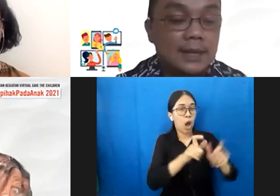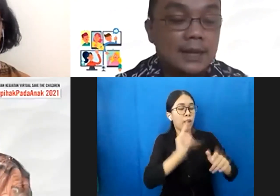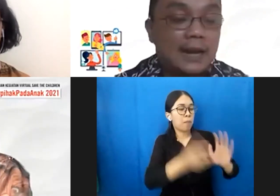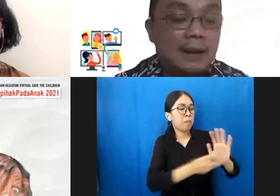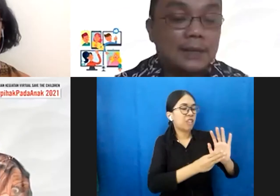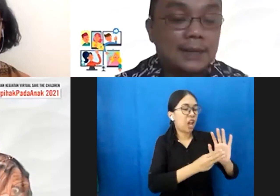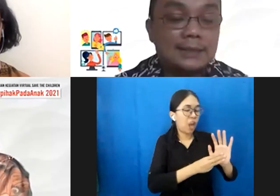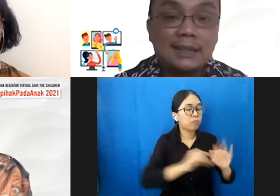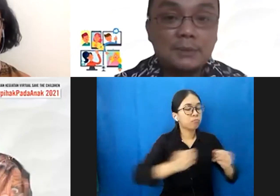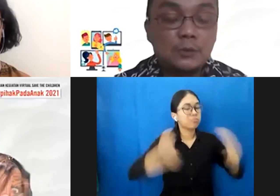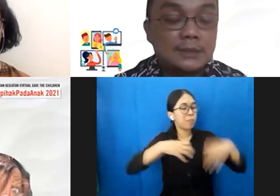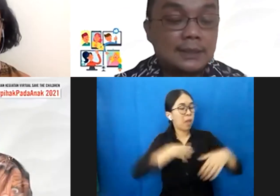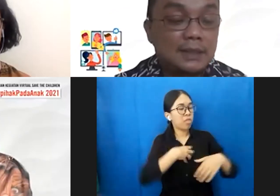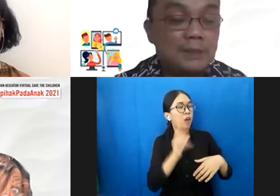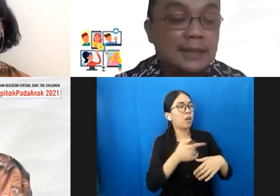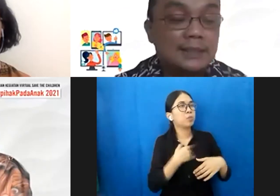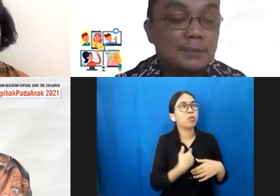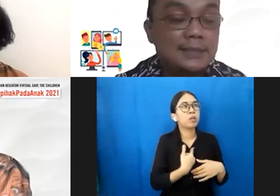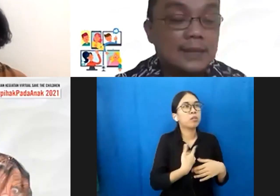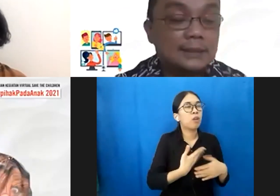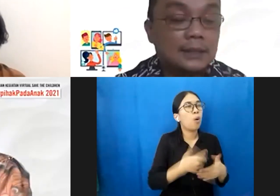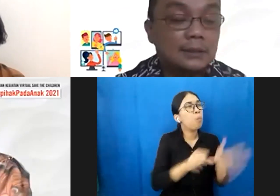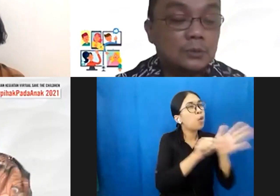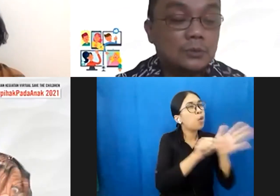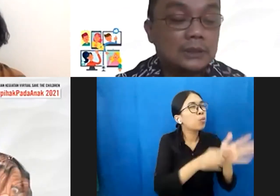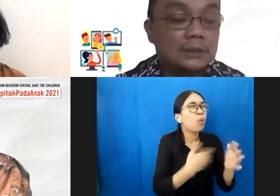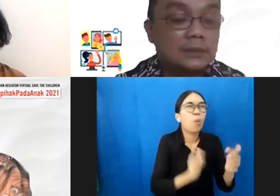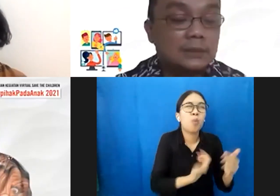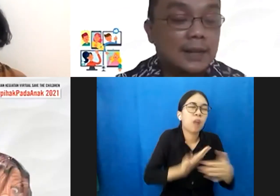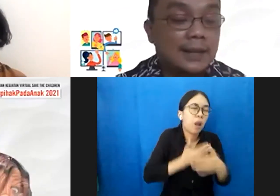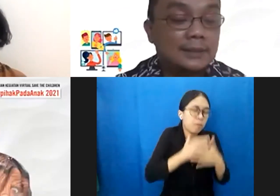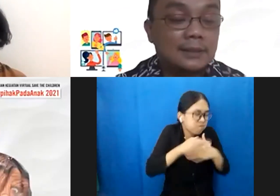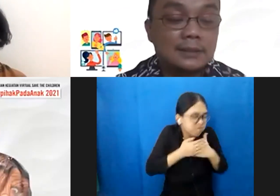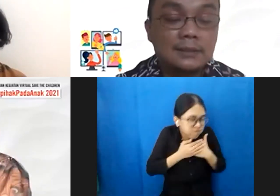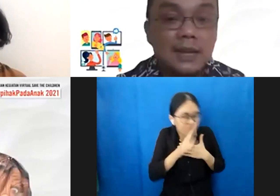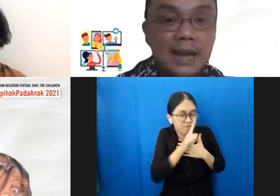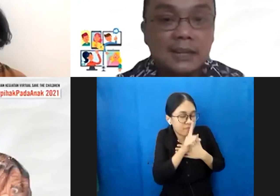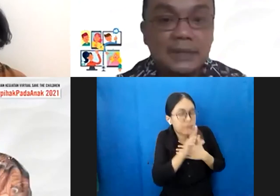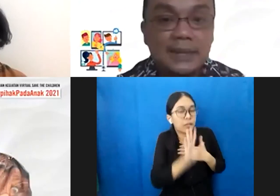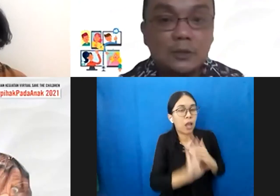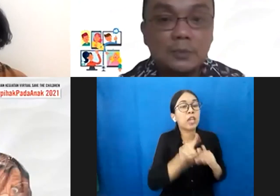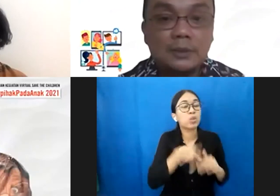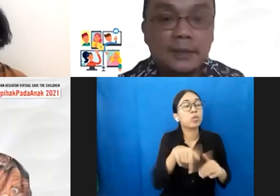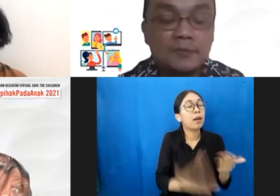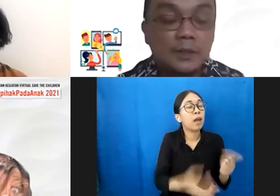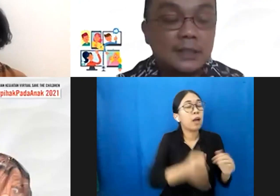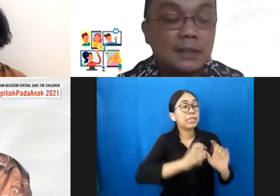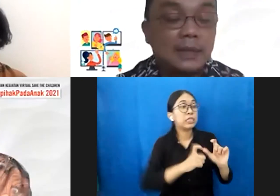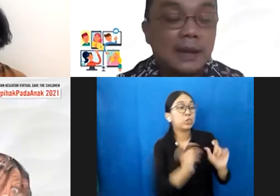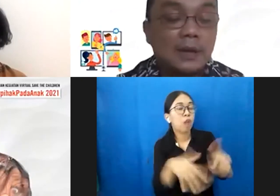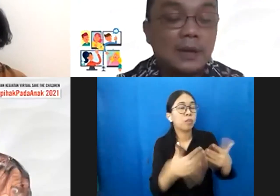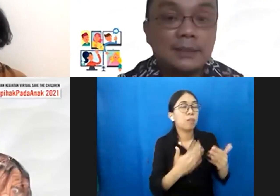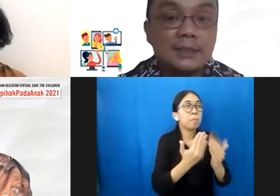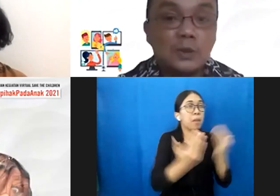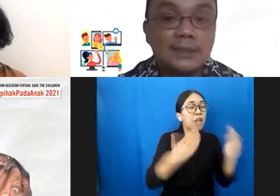Jadi, apakah terhadap situasi ini bisa ada kebijakan tertentu terkait agar media ataupun influencer